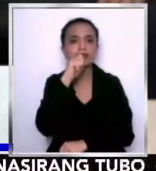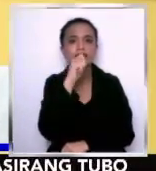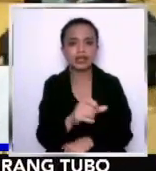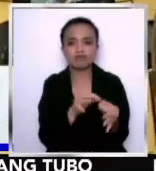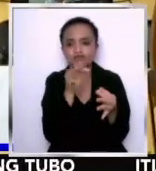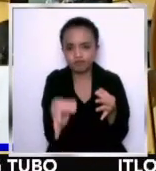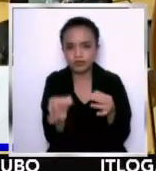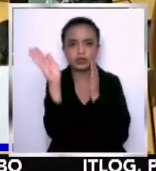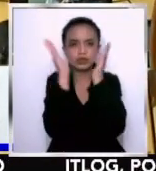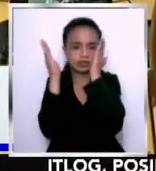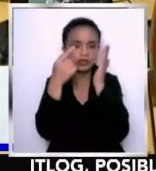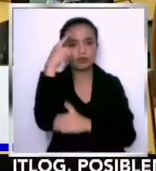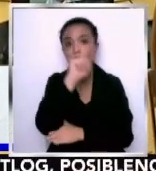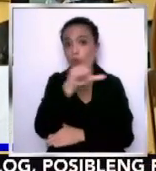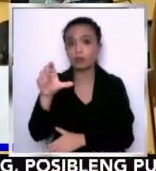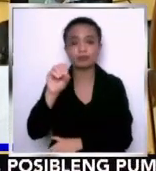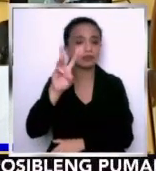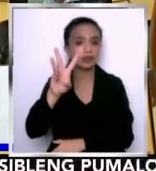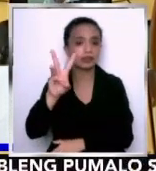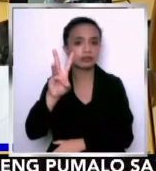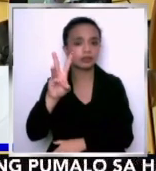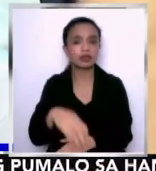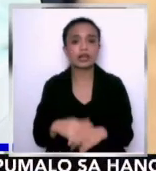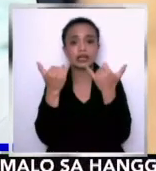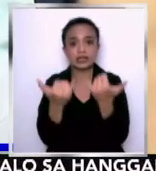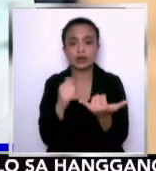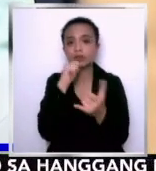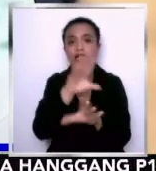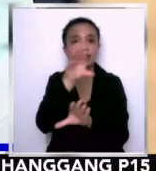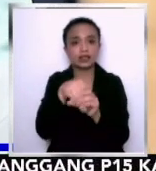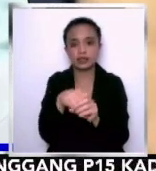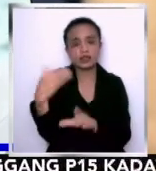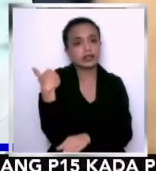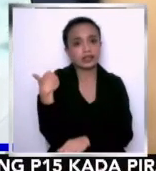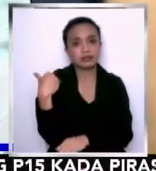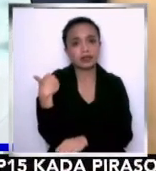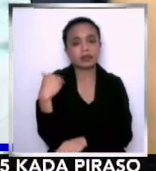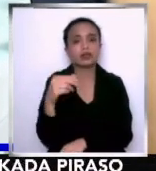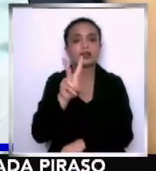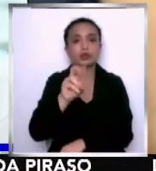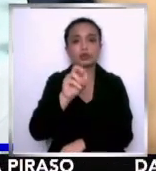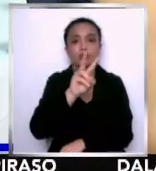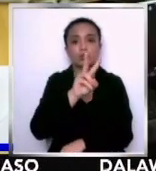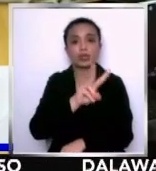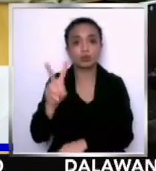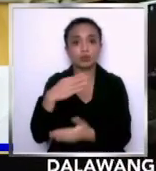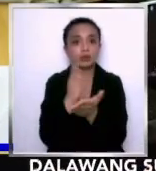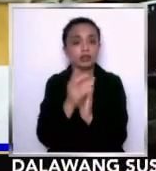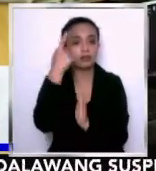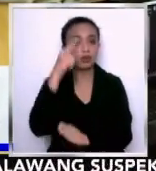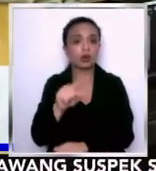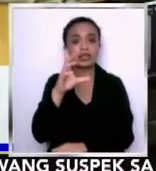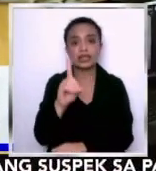OFW. Sa ngayon, hindi pa kasama sa 2022 budget ng Pilipinas ang budget para sa DMW. Ayon